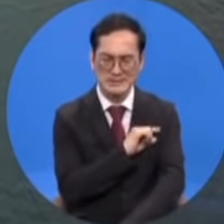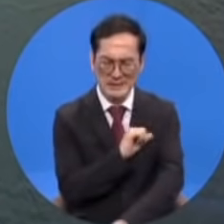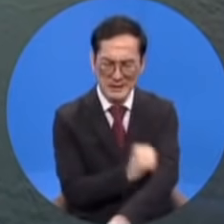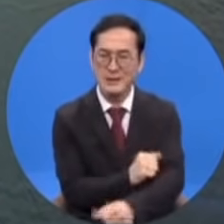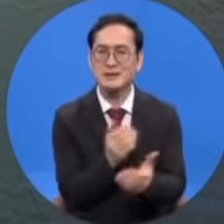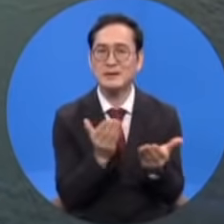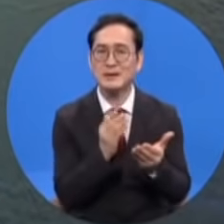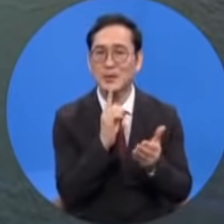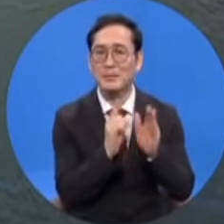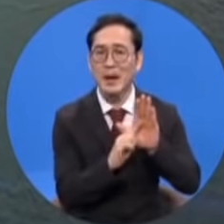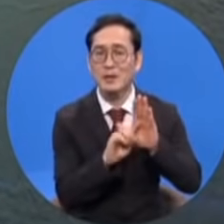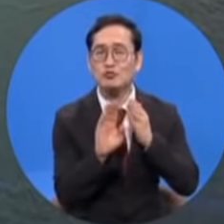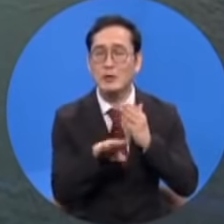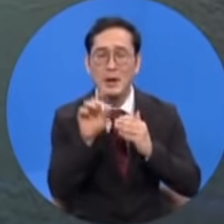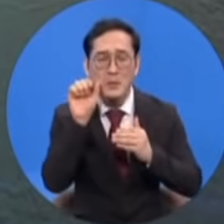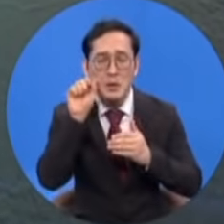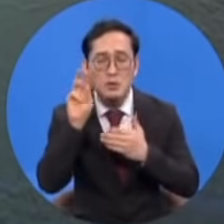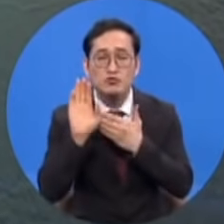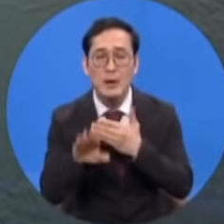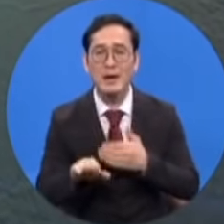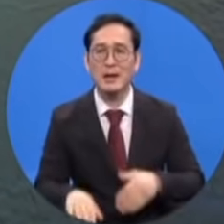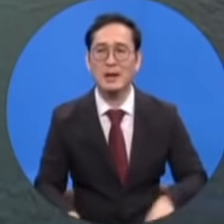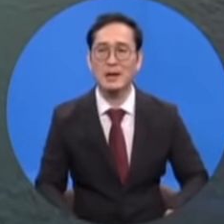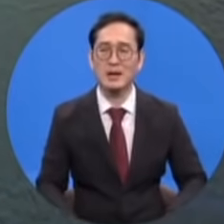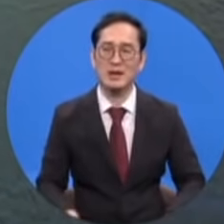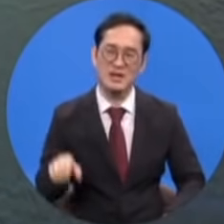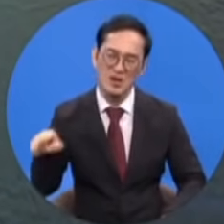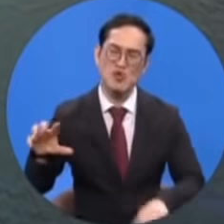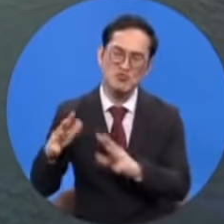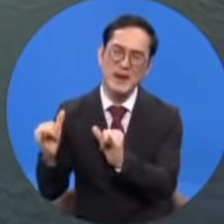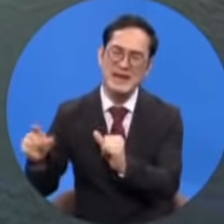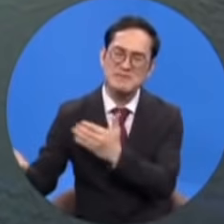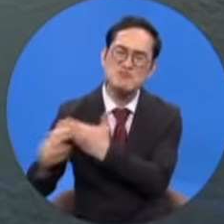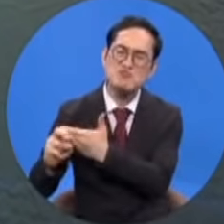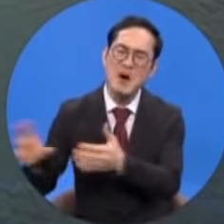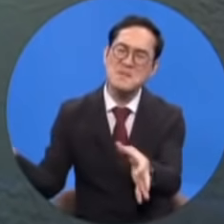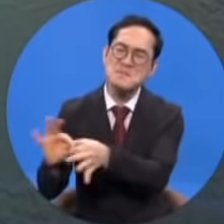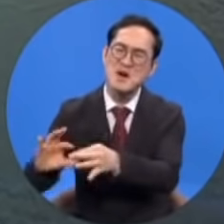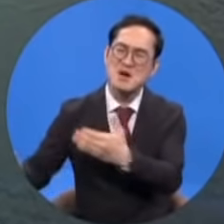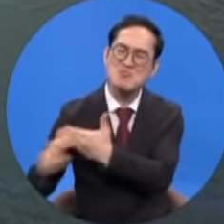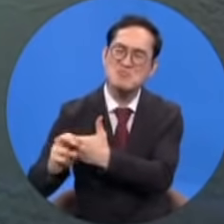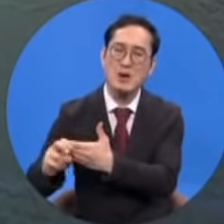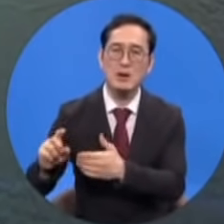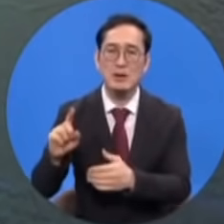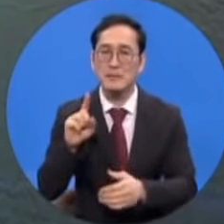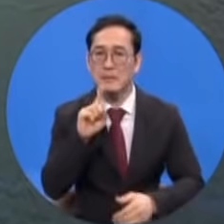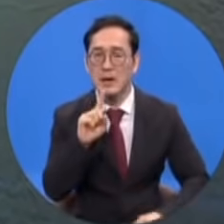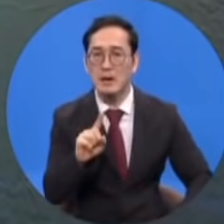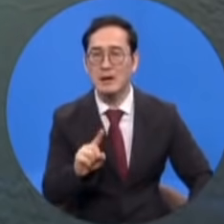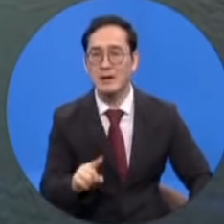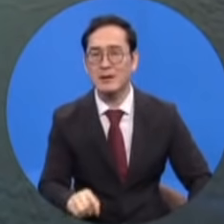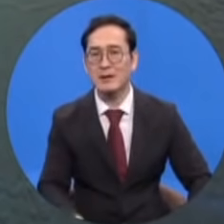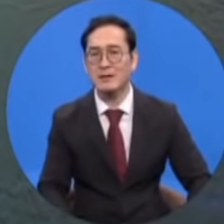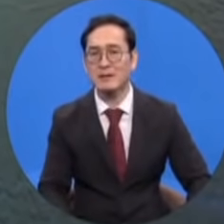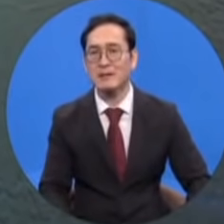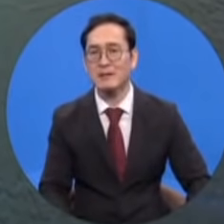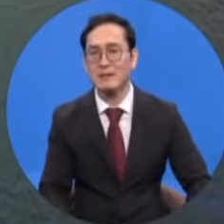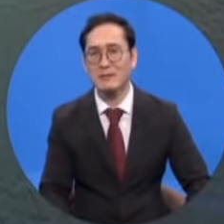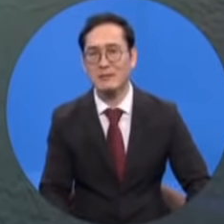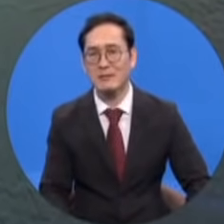며칠 지나서 이걸 국민의 힘 게이트 다라고 또 강하게 얘길 했습니다 유학을 하면